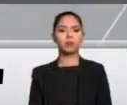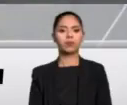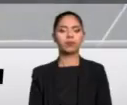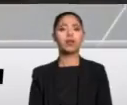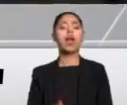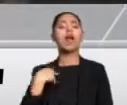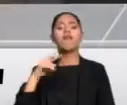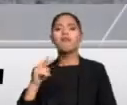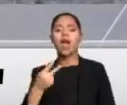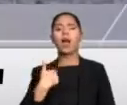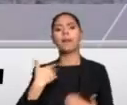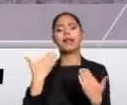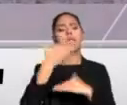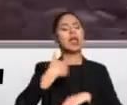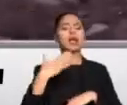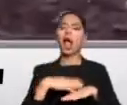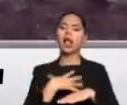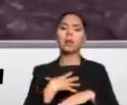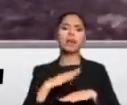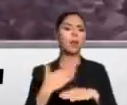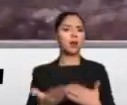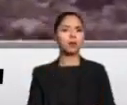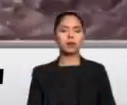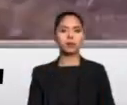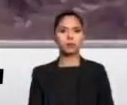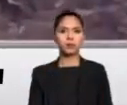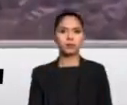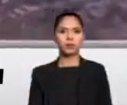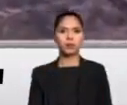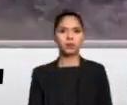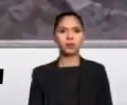ya da biz gider bunu kendimiz yaparız.